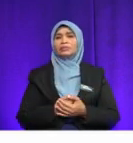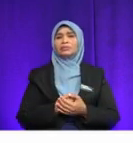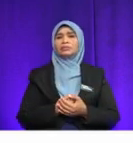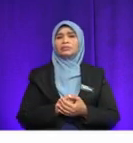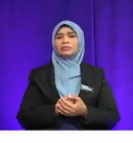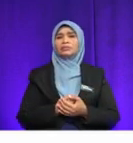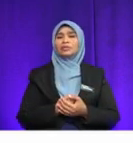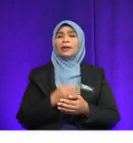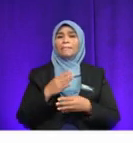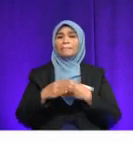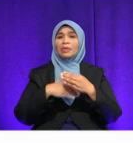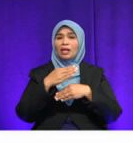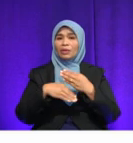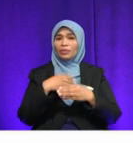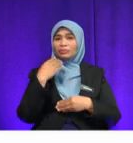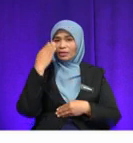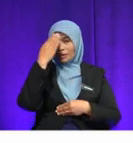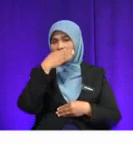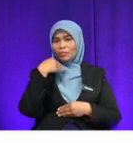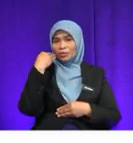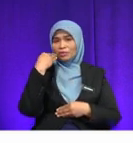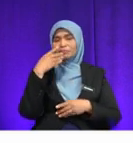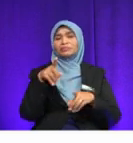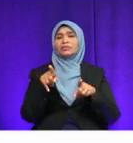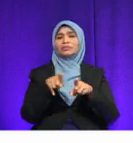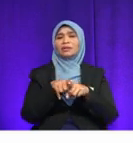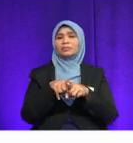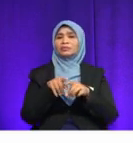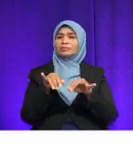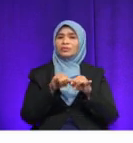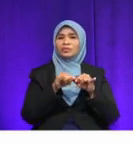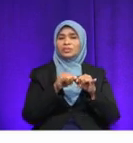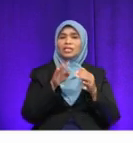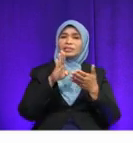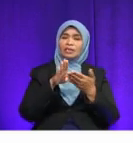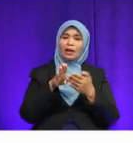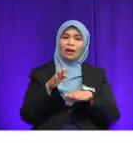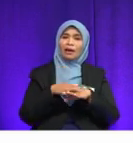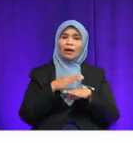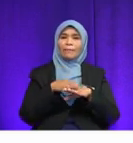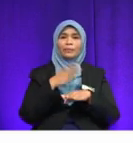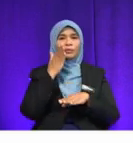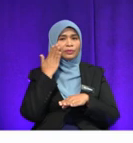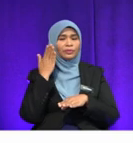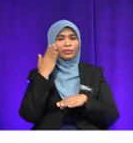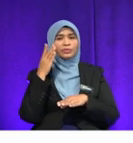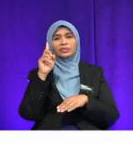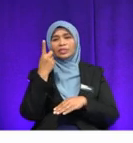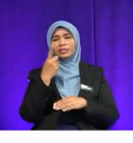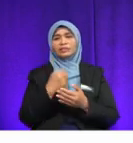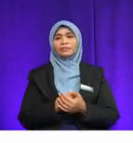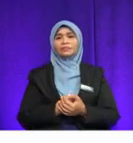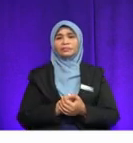sapikah berbalut dekat tangan kalau berbalut dekat sama juga sapu saja ya di bagian itu bagian hanya